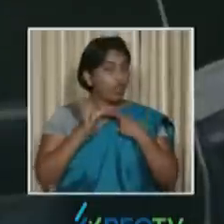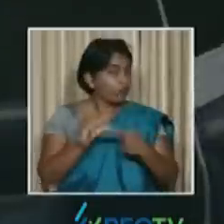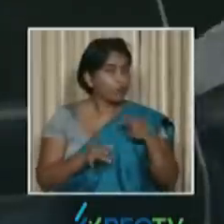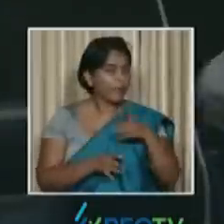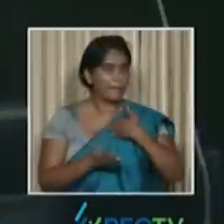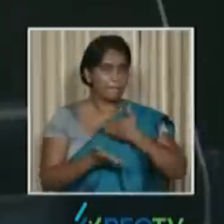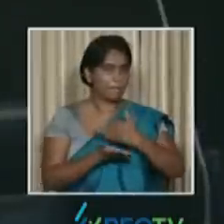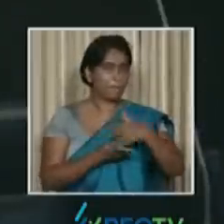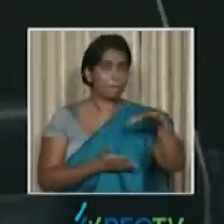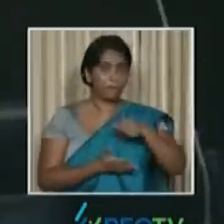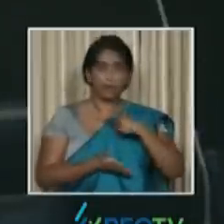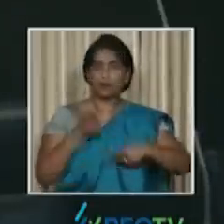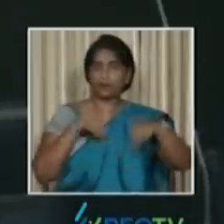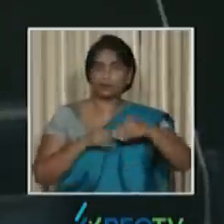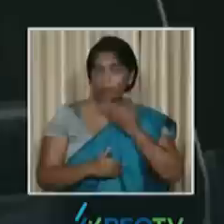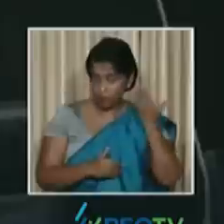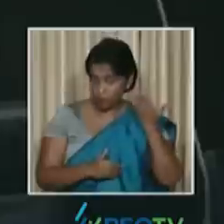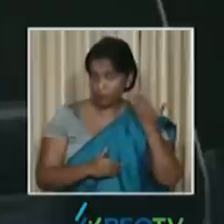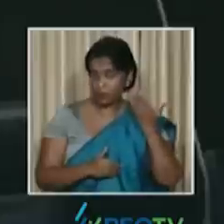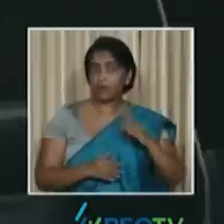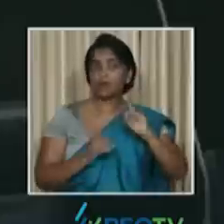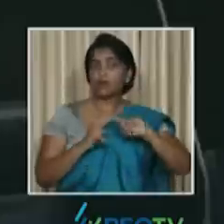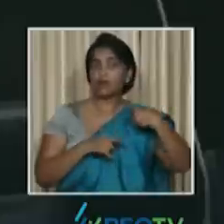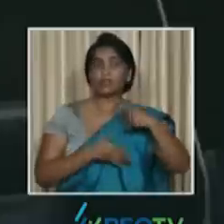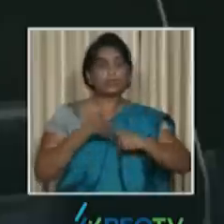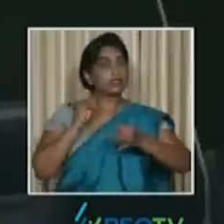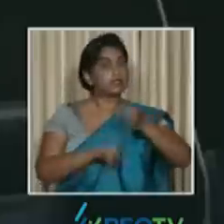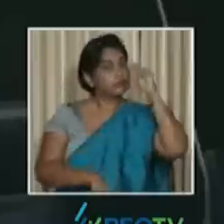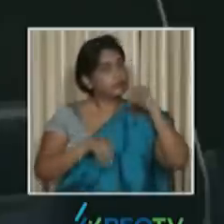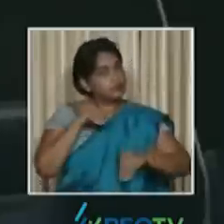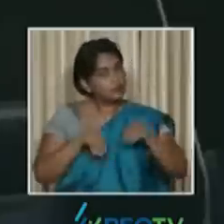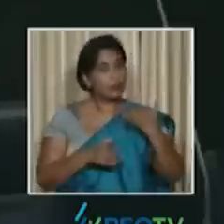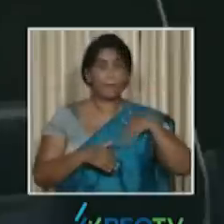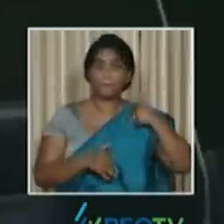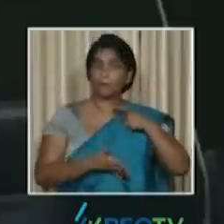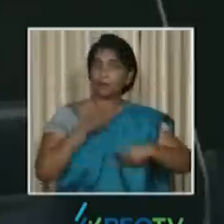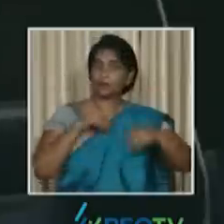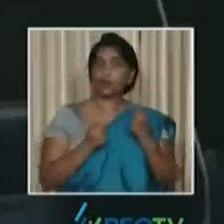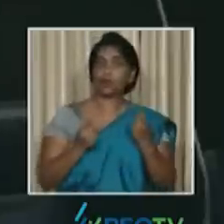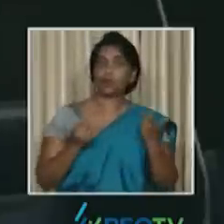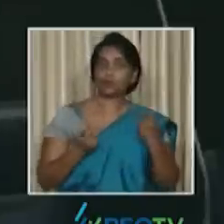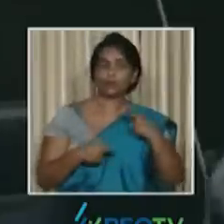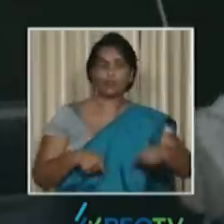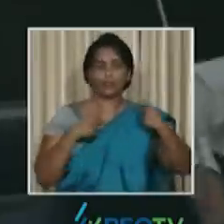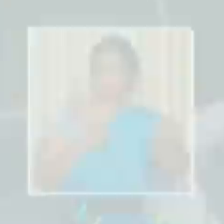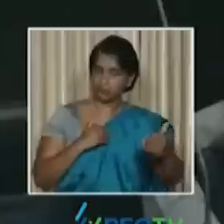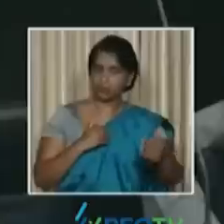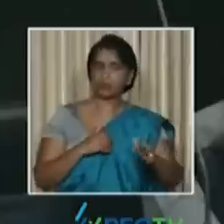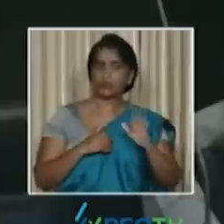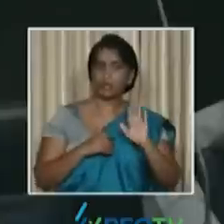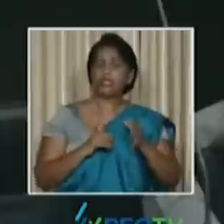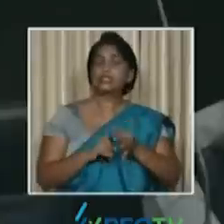බාධාව හැටියට පාවිච්චි කරලා මැතිවරණ කල් දාන්න පුළුවන් නම් ඊළඟ ජනාධිපතිවරණයක් වුණත් මහා මැතිවරණයක් වුණත් මුදල් නෑ කියන තර්කයේ මත කල් දාන්න පුළුවන්